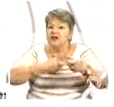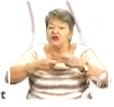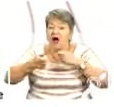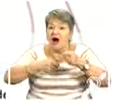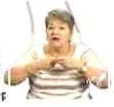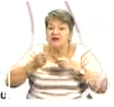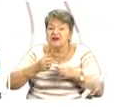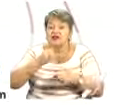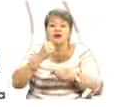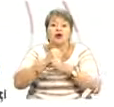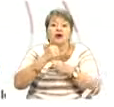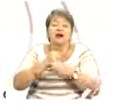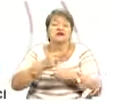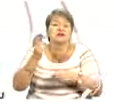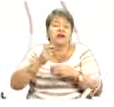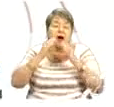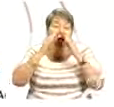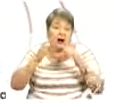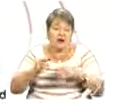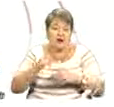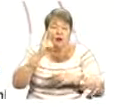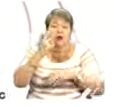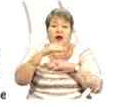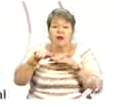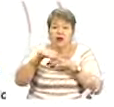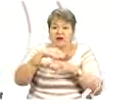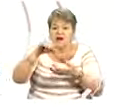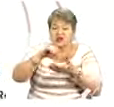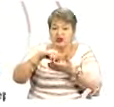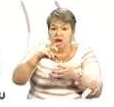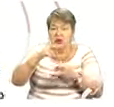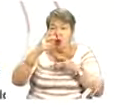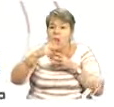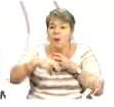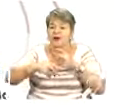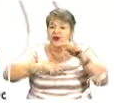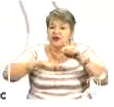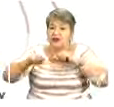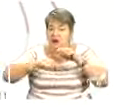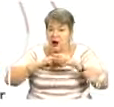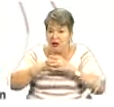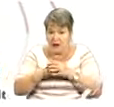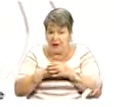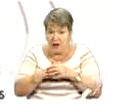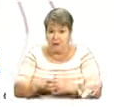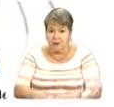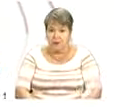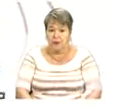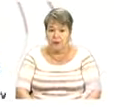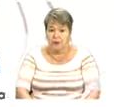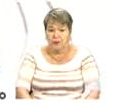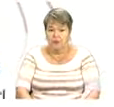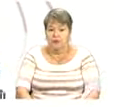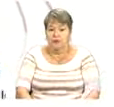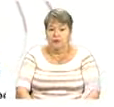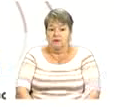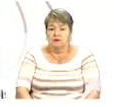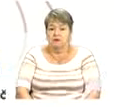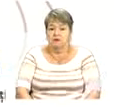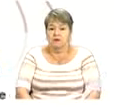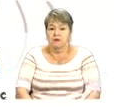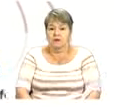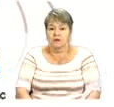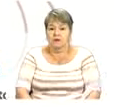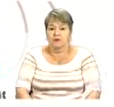prin lucru la distanță. Pe unele bulevarde din centru a fost oprit traficul rutier. We had information that it's going to come, so we avoided